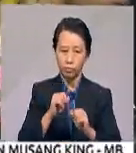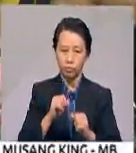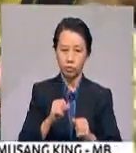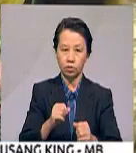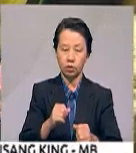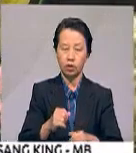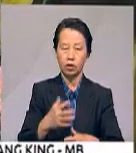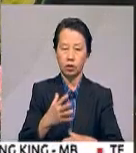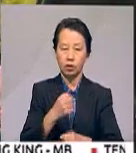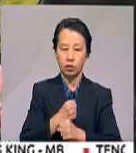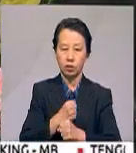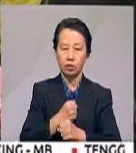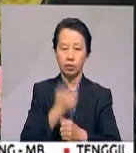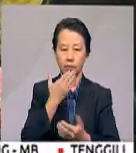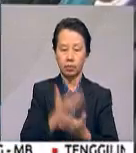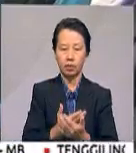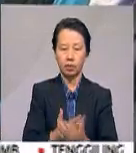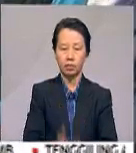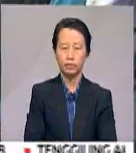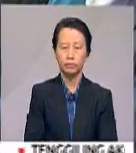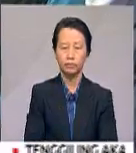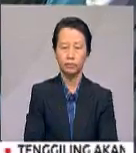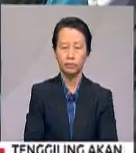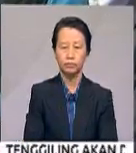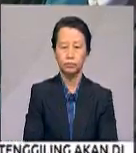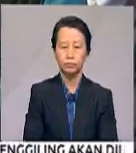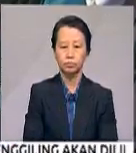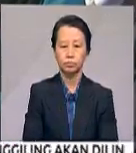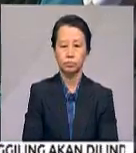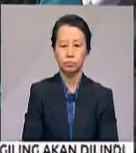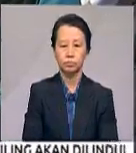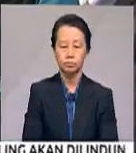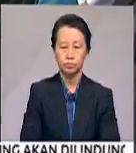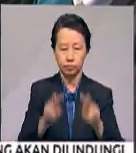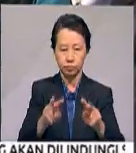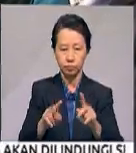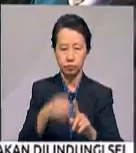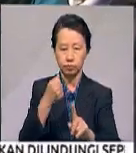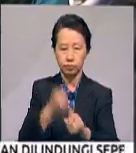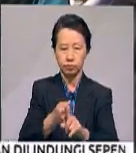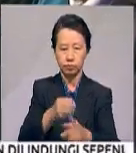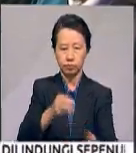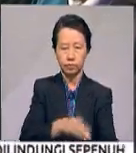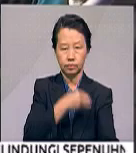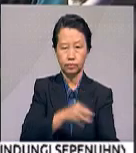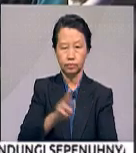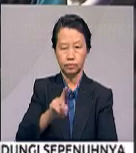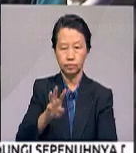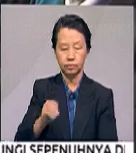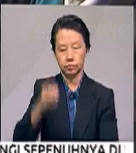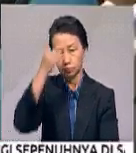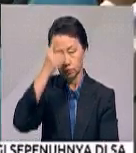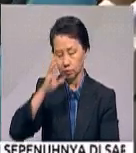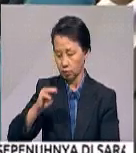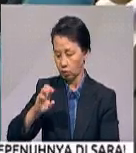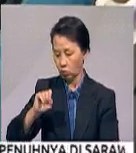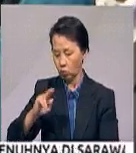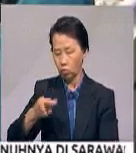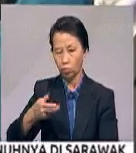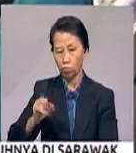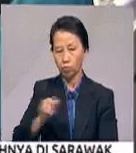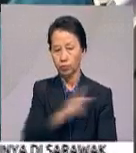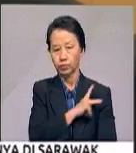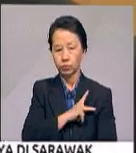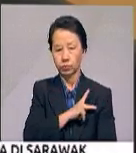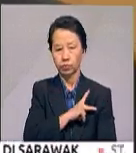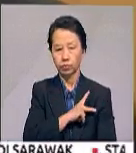buat yang terbaik malam ini. Bidiva turut berkesempatan menemui pengarah muzik RTM, Datuk Muzani Ismail selaku ketua